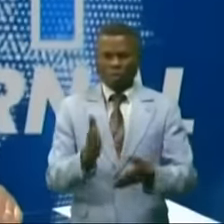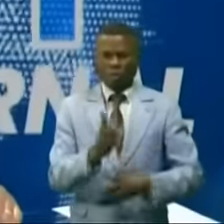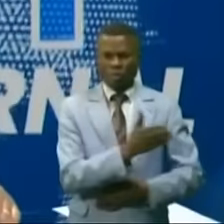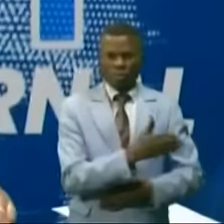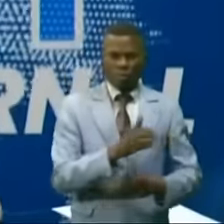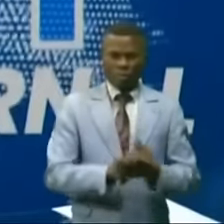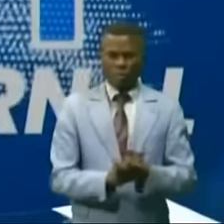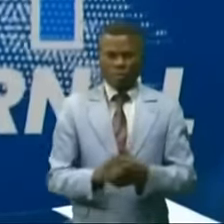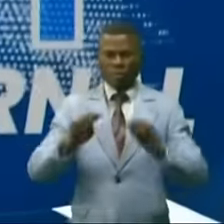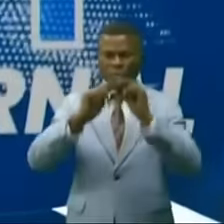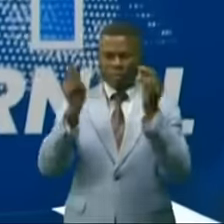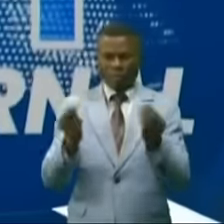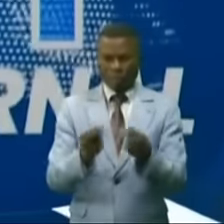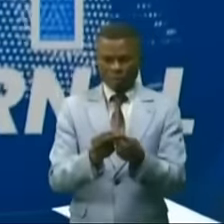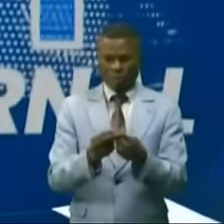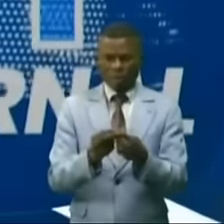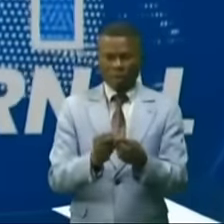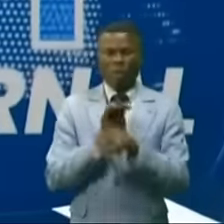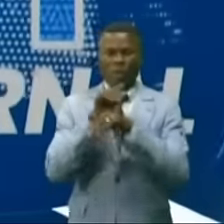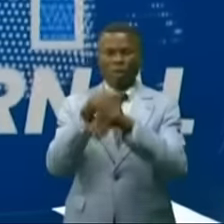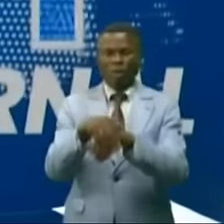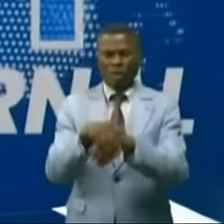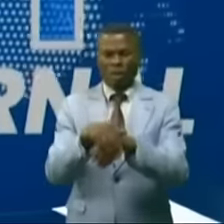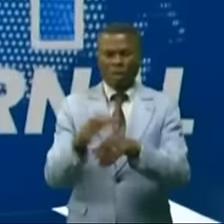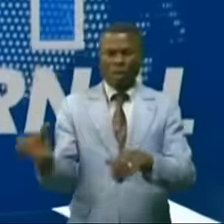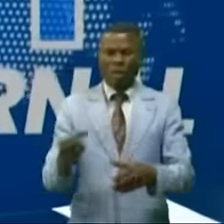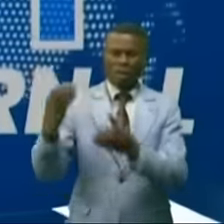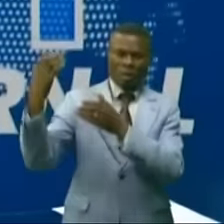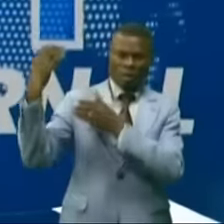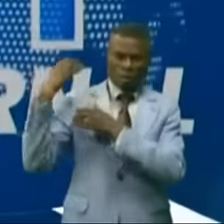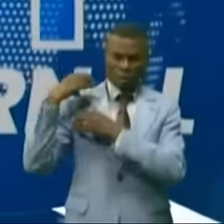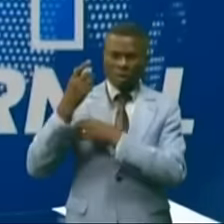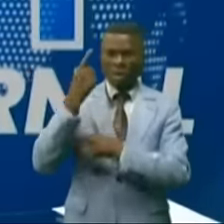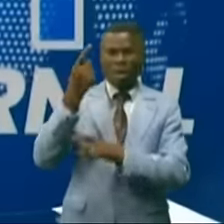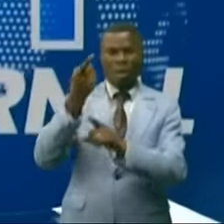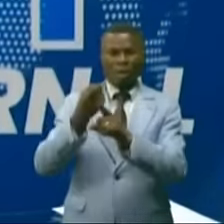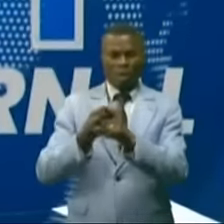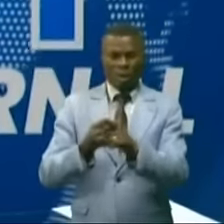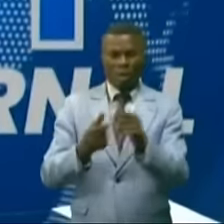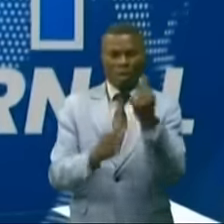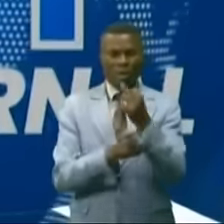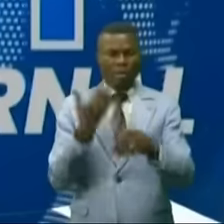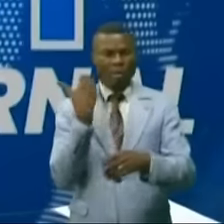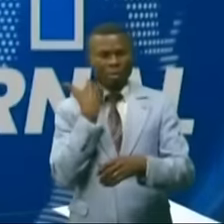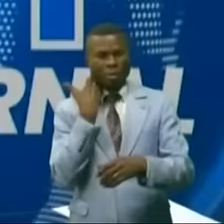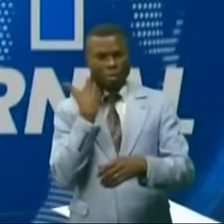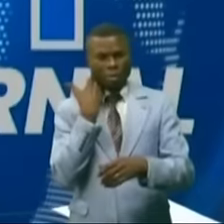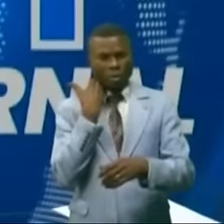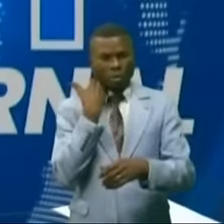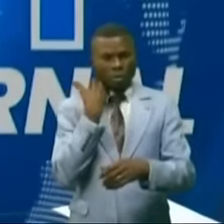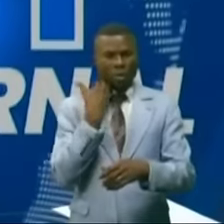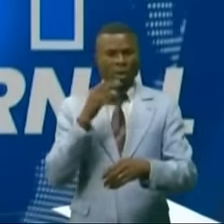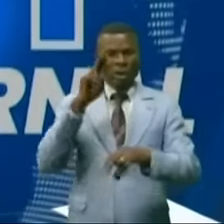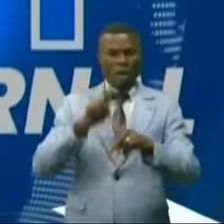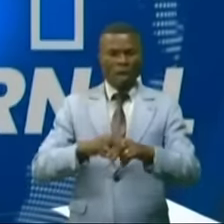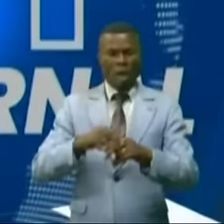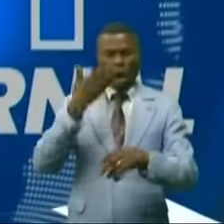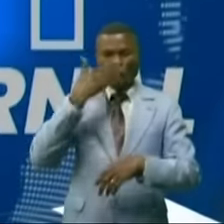Le réseau Babel International s'engage à prendre en charge pendant un mois les malades dépressifs logés au